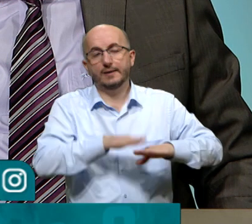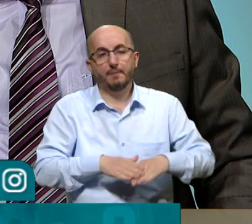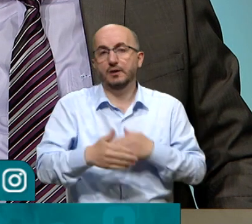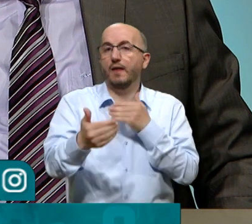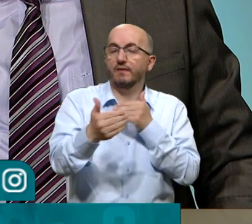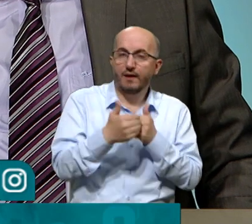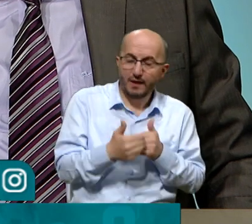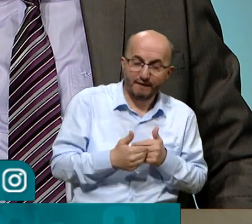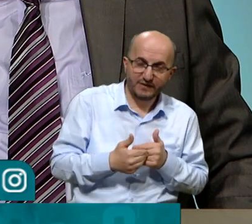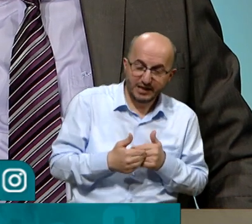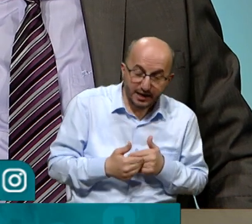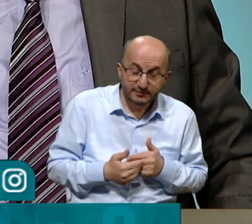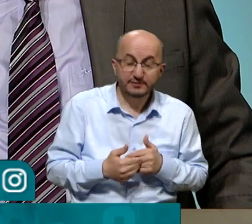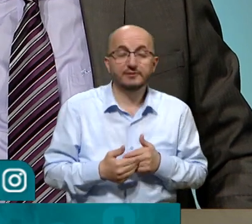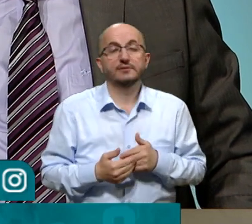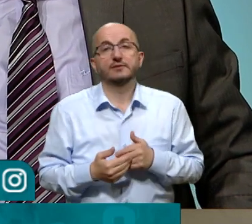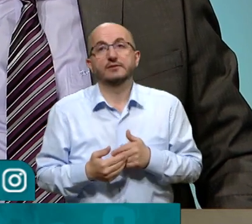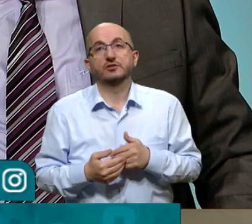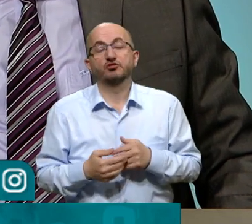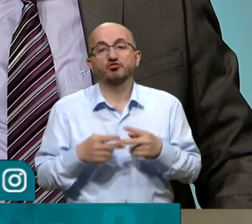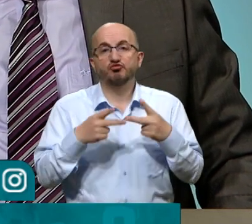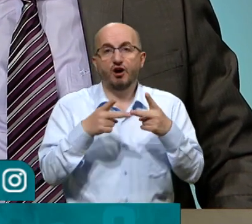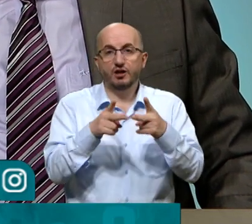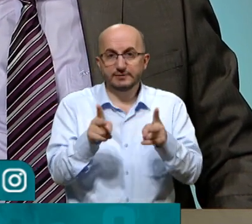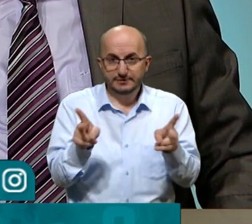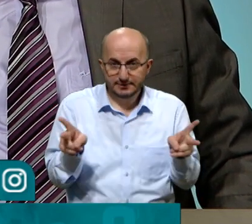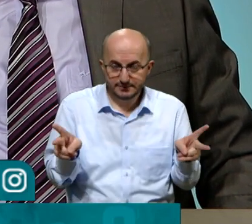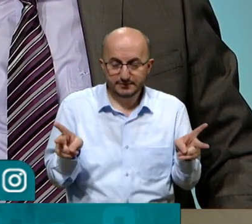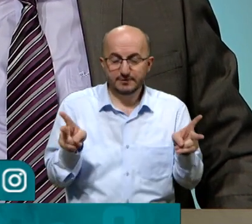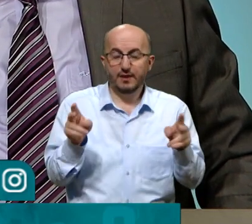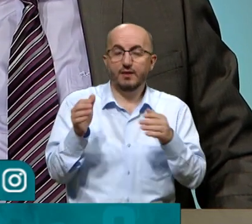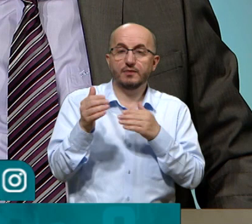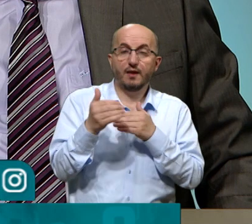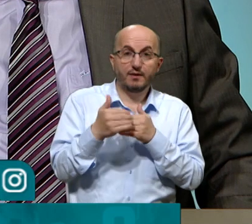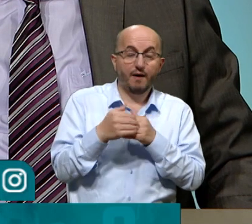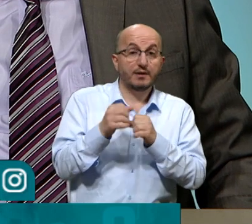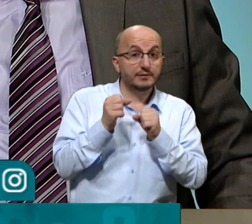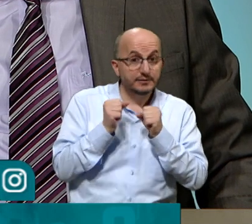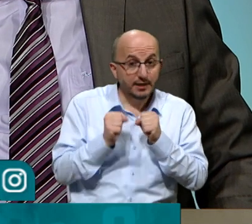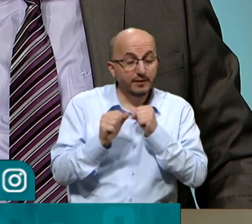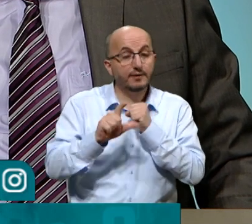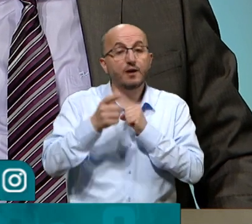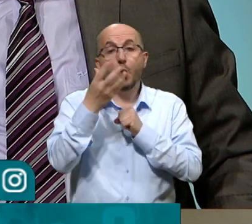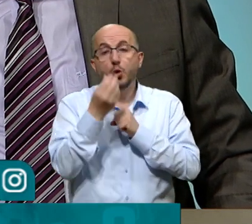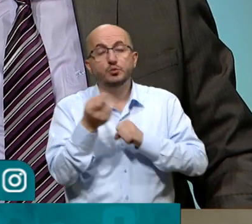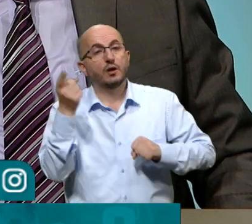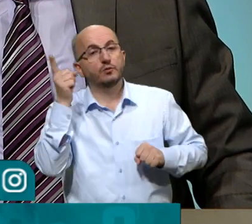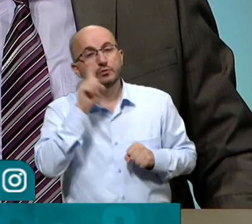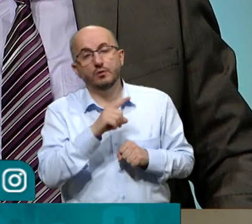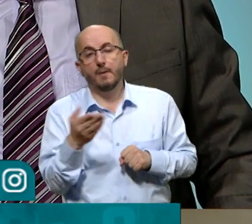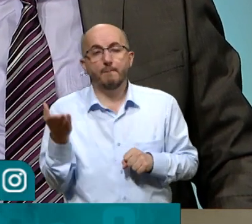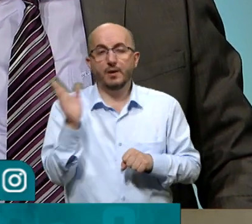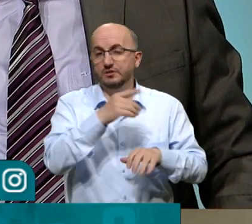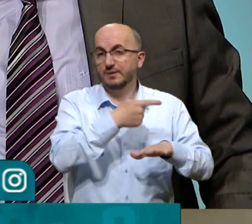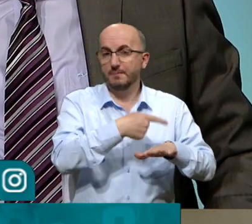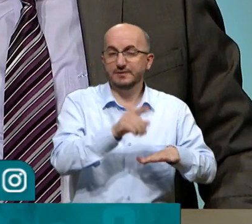mudahaleler müdahaleler her caizdir bu tedavi Sağlık geri olduğundan dolayı bir başka mezhebi taklit